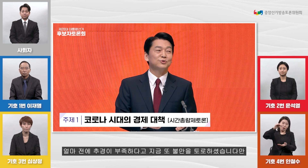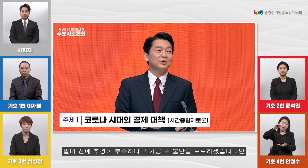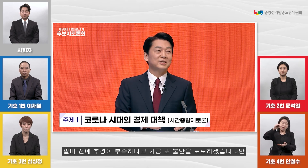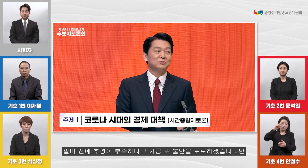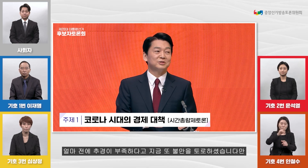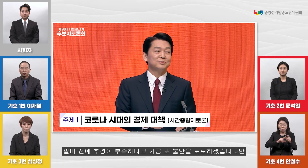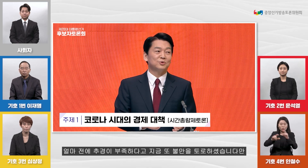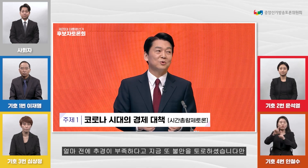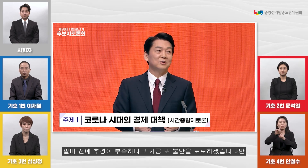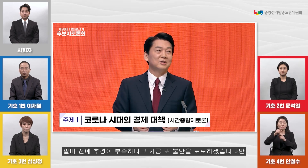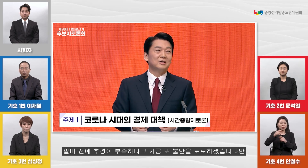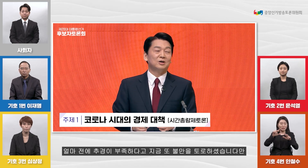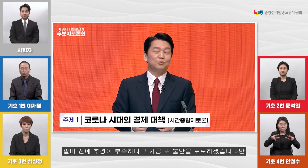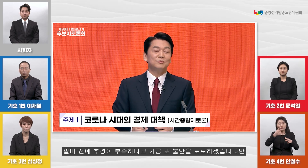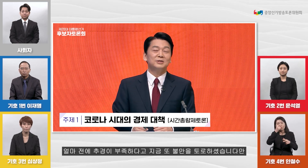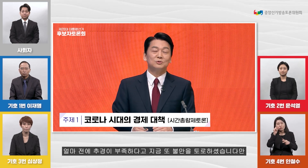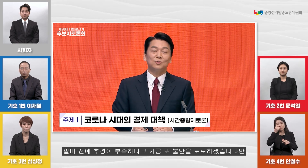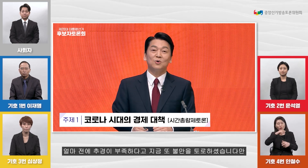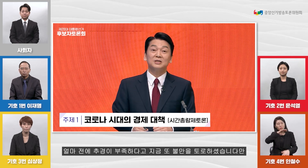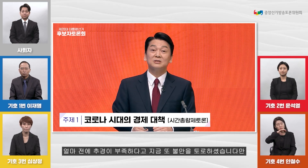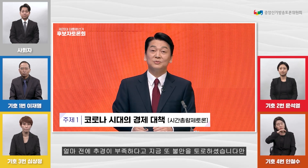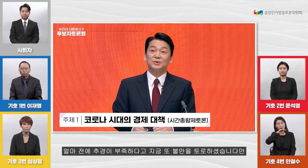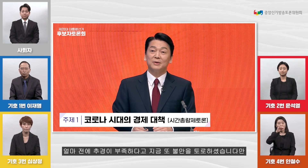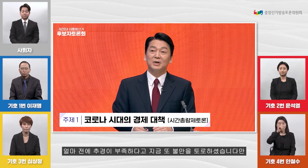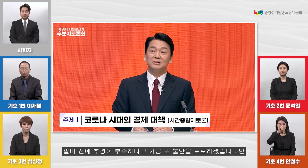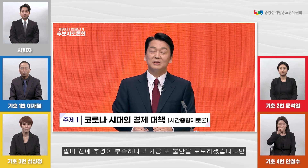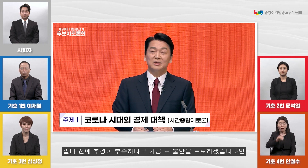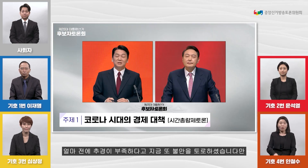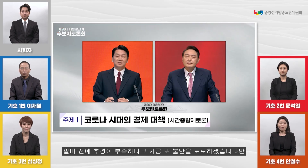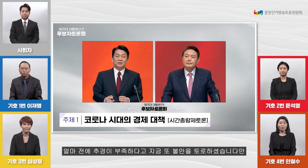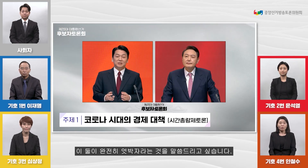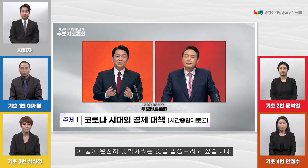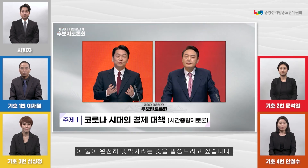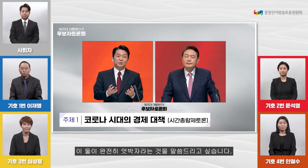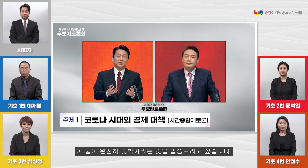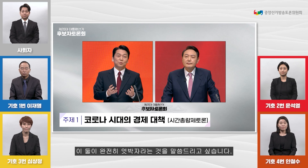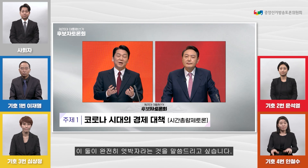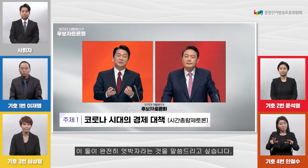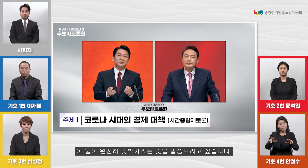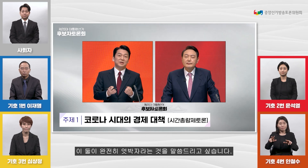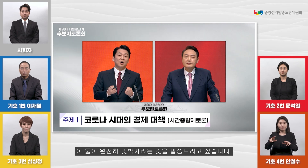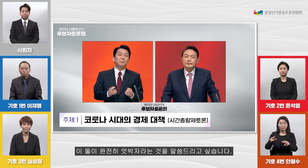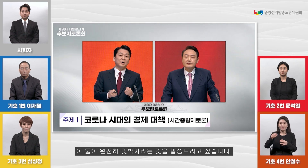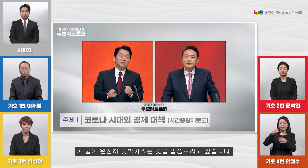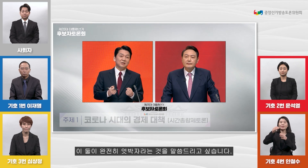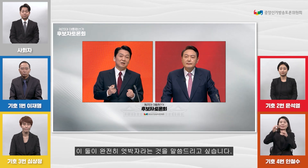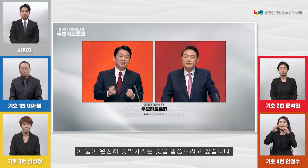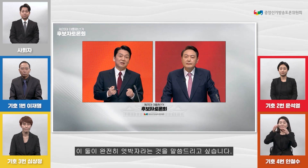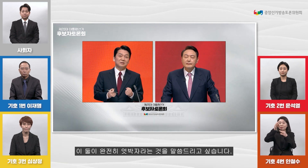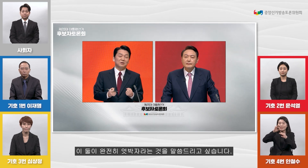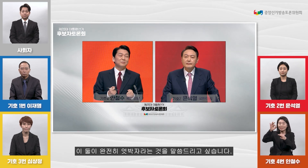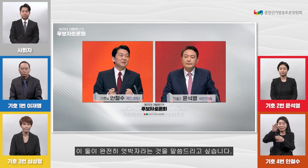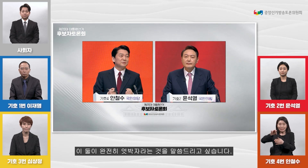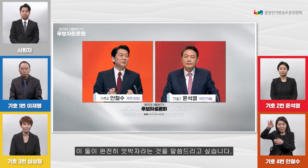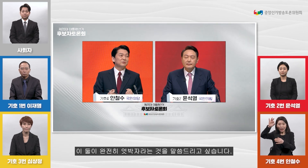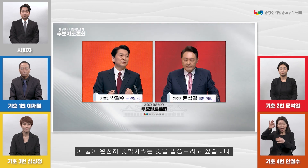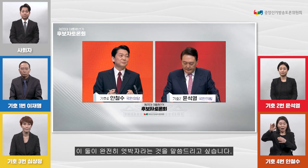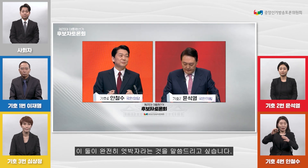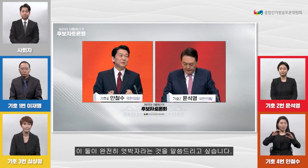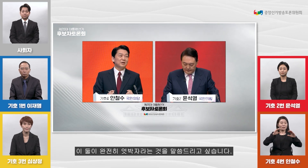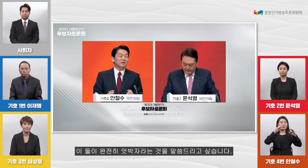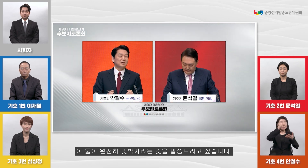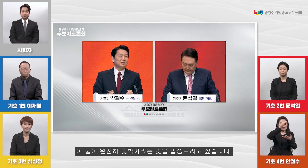추경이 부족하다고 지금 또 불만을 토로하셨습니다만 이 둘이 완전히 엇박자라는 걸